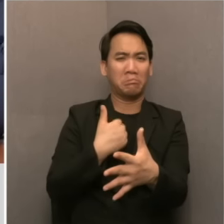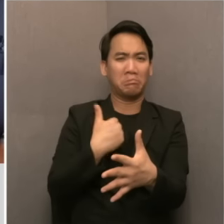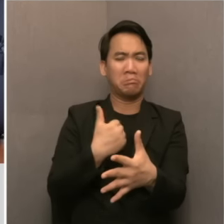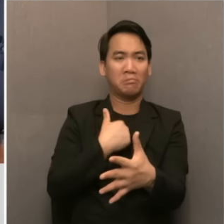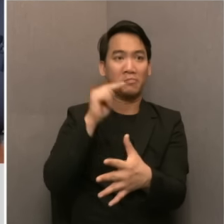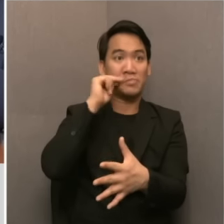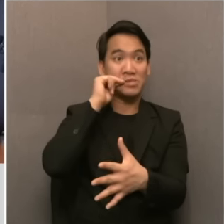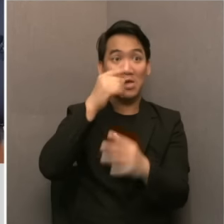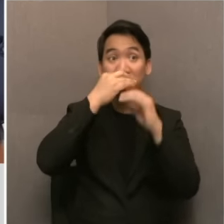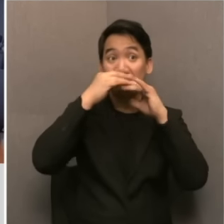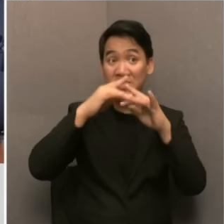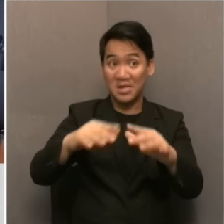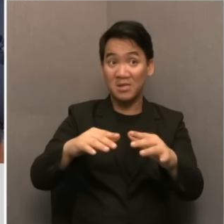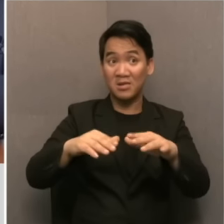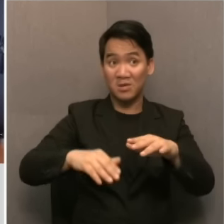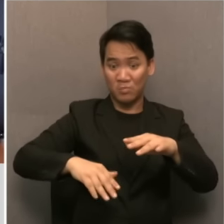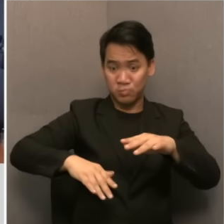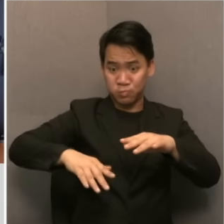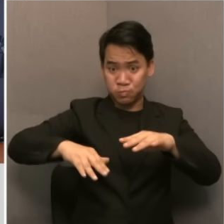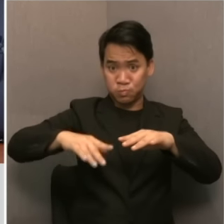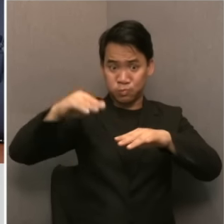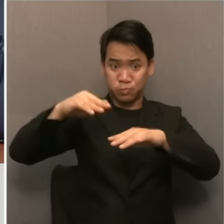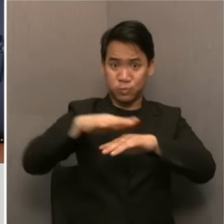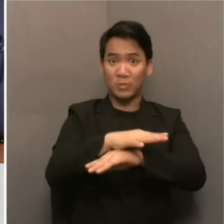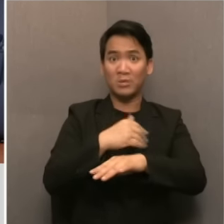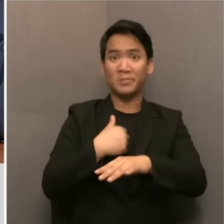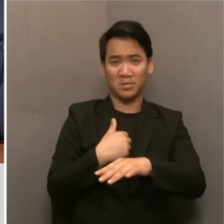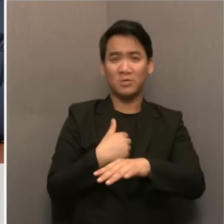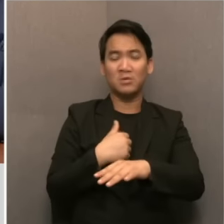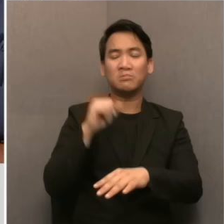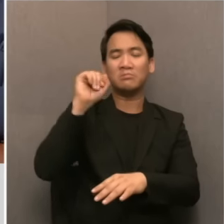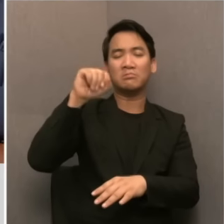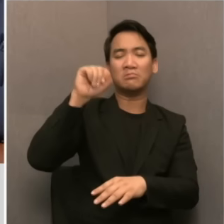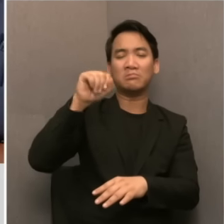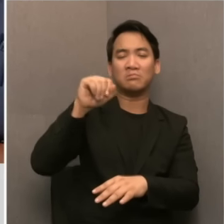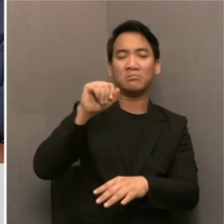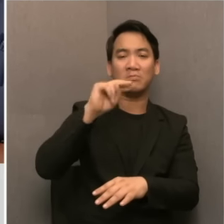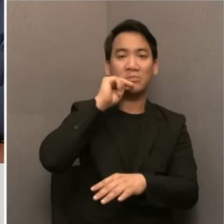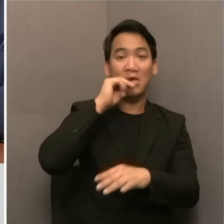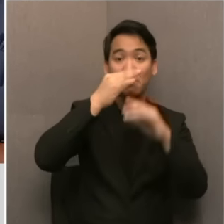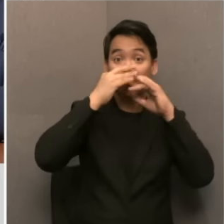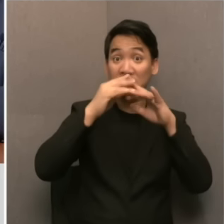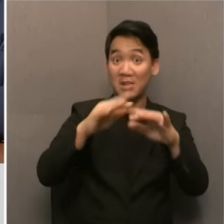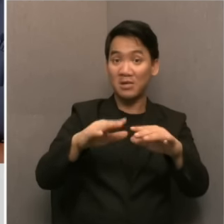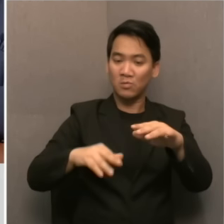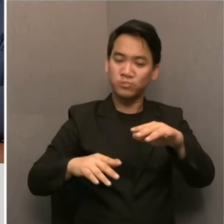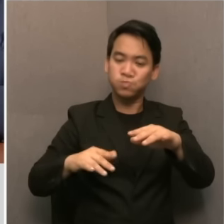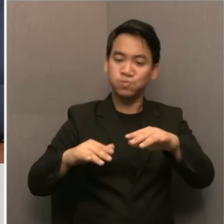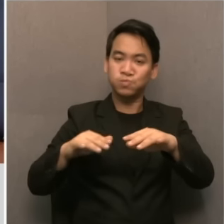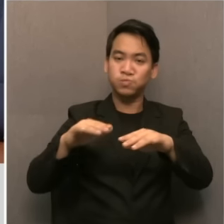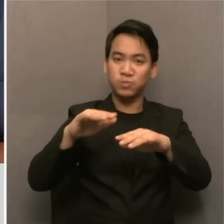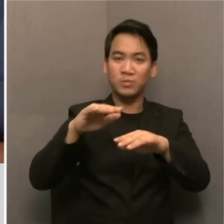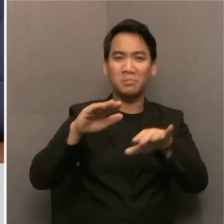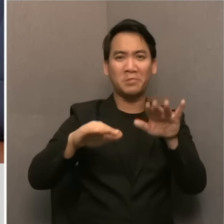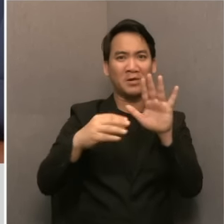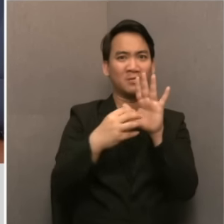นสูงด้วยซึ่งก็อาจจะเป็นอีกหนึ่งปัจจัยที่ก่อให้เกิดน้ำท่วมครับ ครับถูกต้องครับแต่ว่าน้ำทะเลหนุนเนี่ยก็จะเป็นในบริเวณพื้นที่ภาคกลางกับกรุ